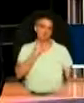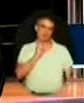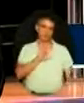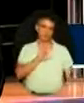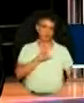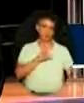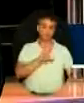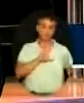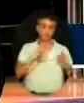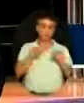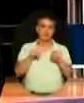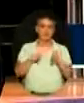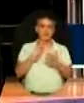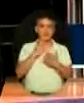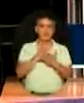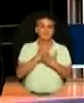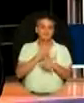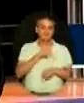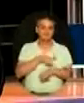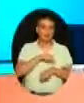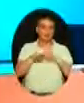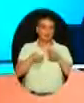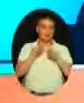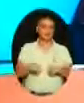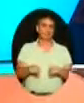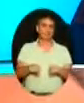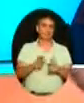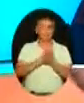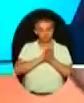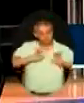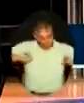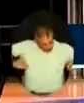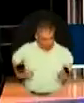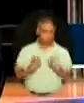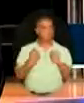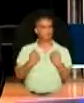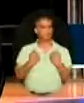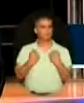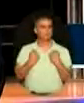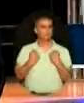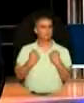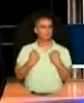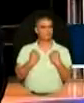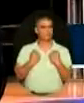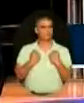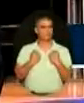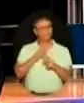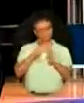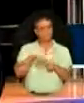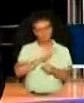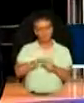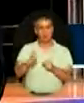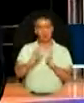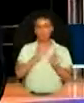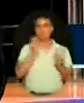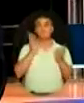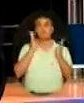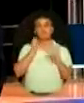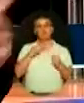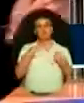את זה אותו דבר כאן. הגיעה העת באמת לשנס מותניים, ולחסל את הדבר הנורא הזה